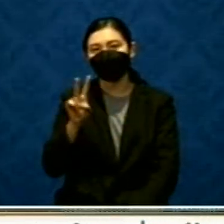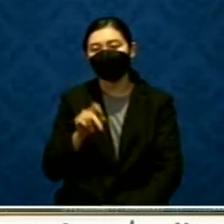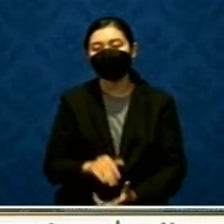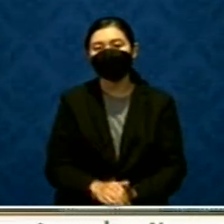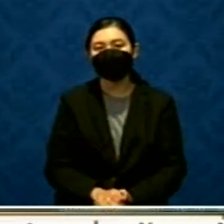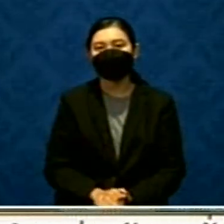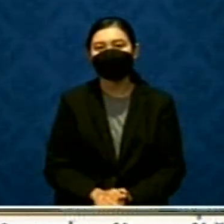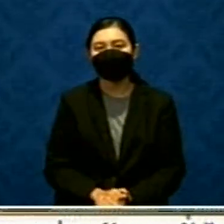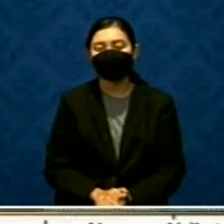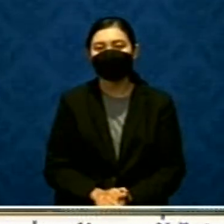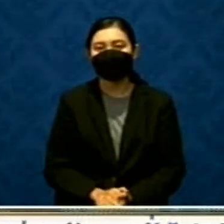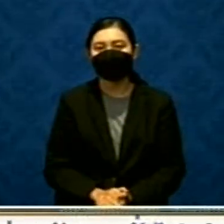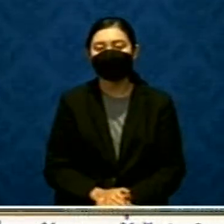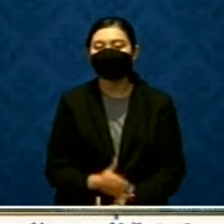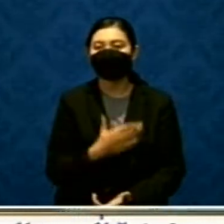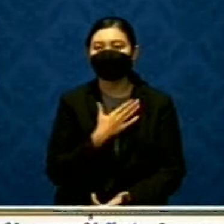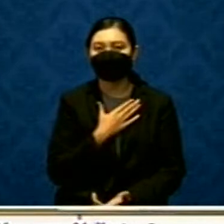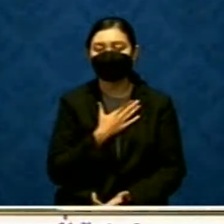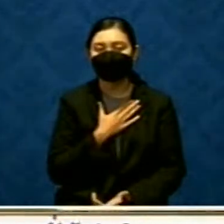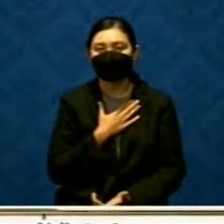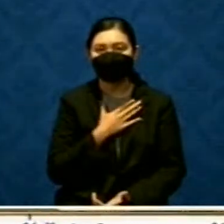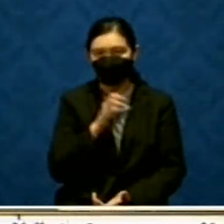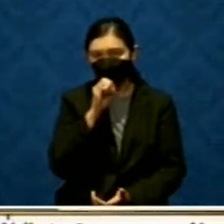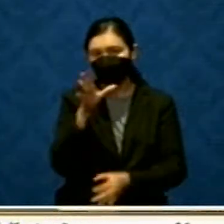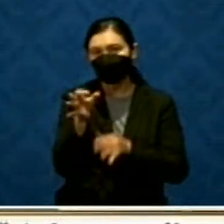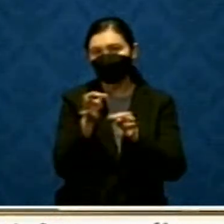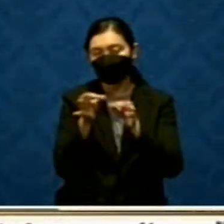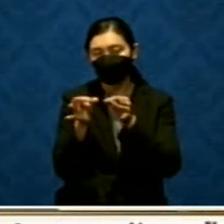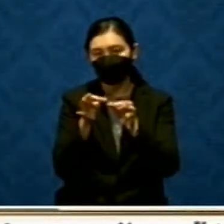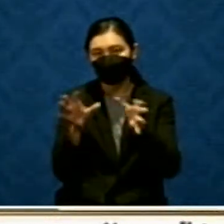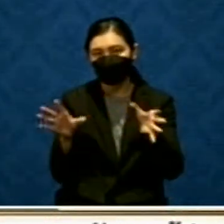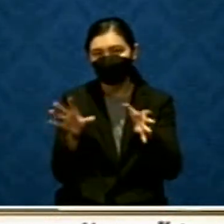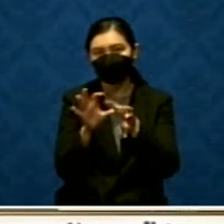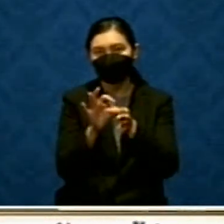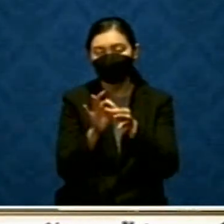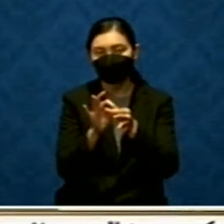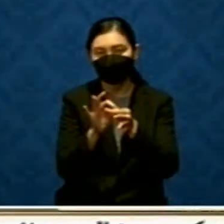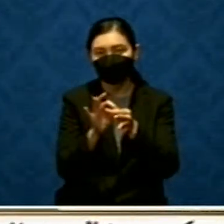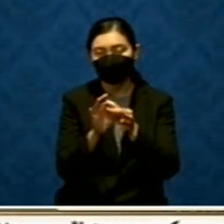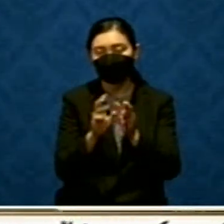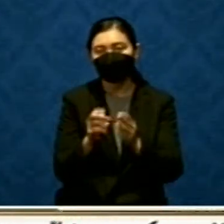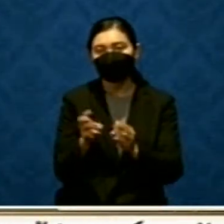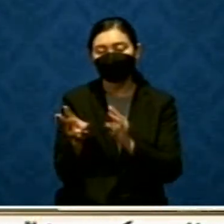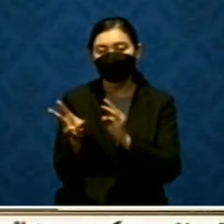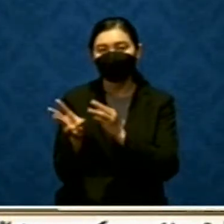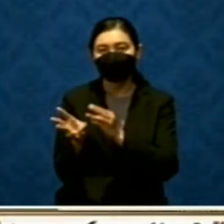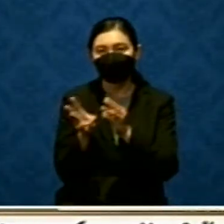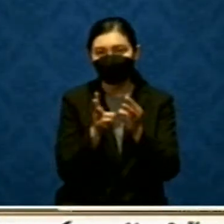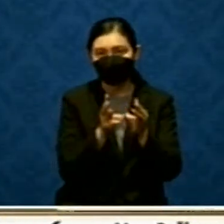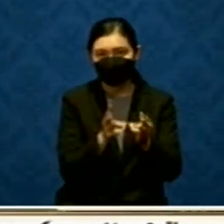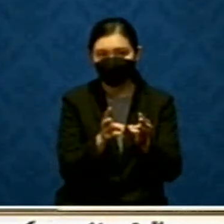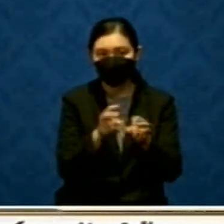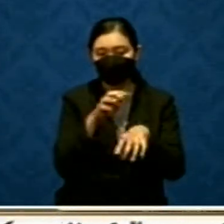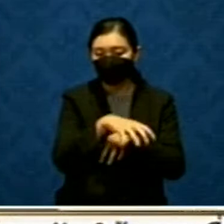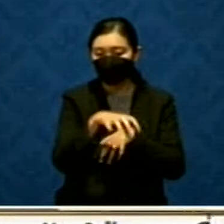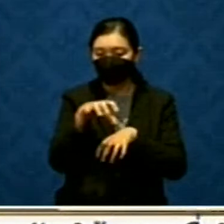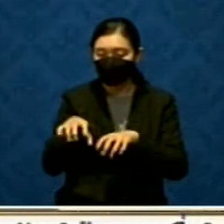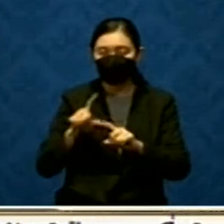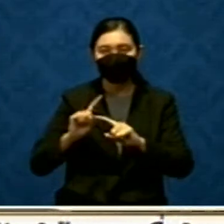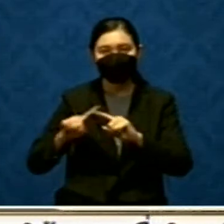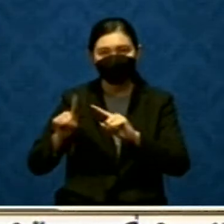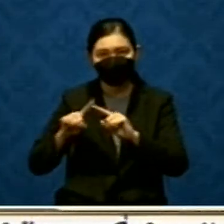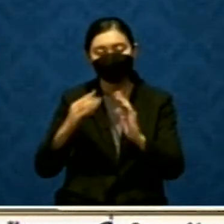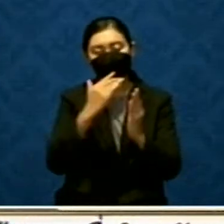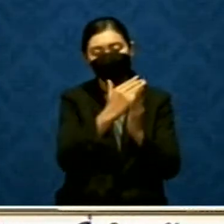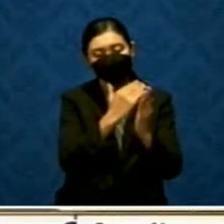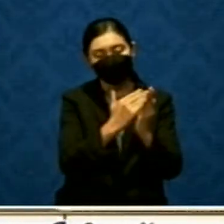ฉะนั้นเนี่ยผมต้องเรียนว่าในเรื่องของการดำเนินการเนี่ยของหน่วยงานของกระทรวงการคลังเนี่ยได้ยึดนะครับหลักของ